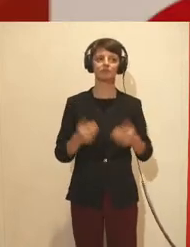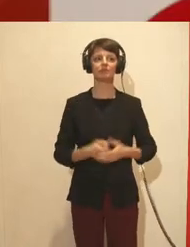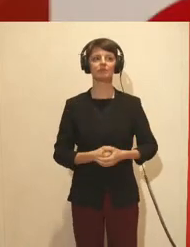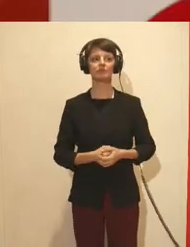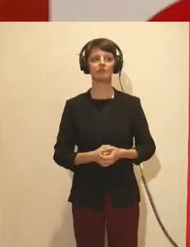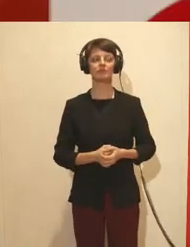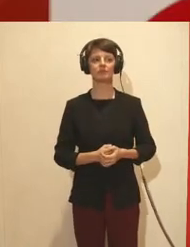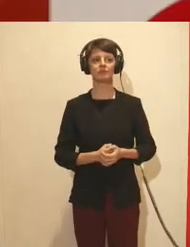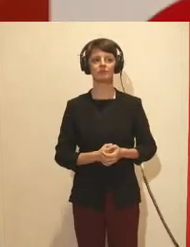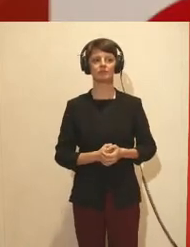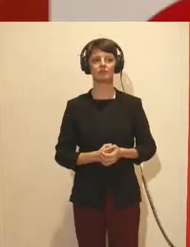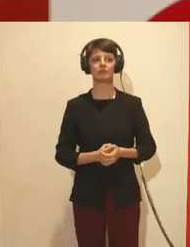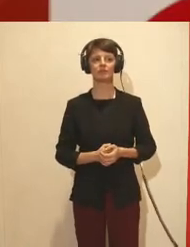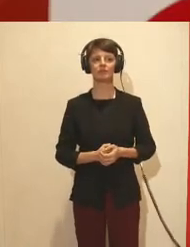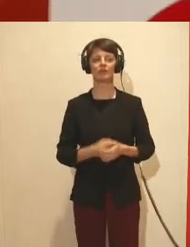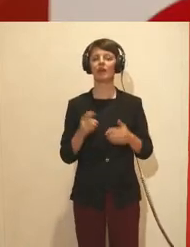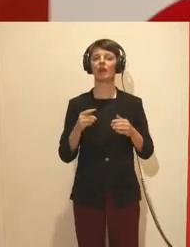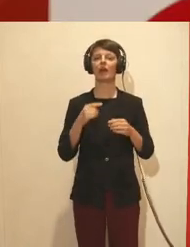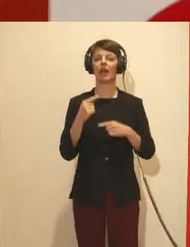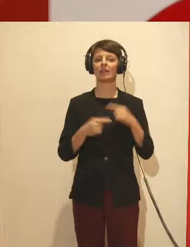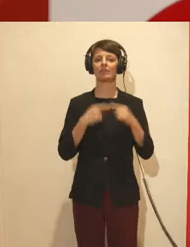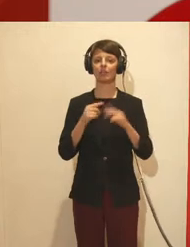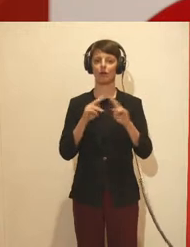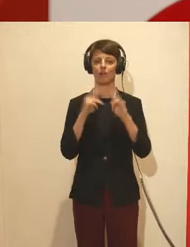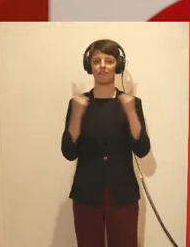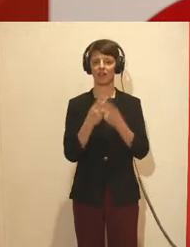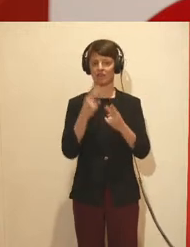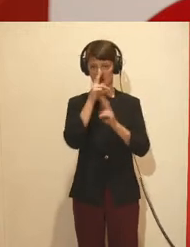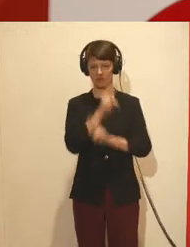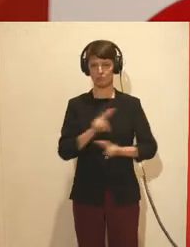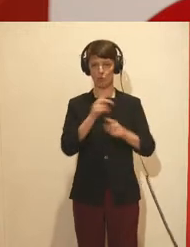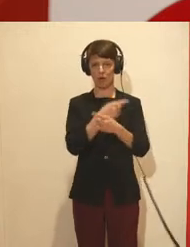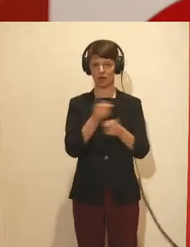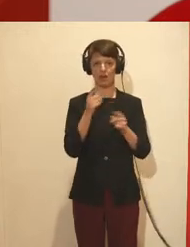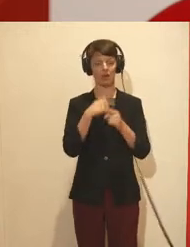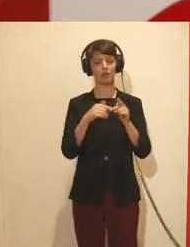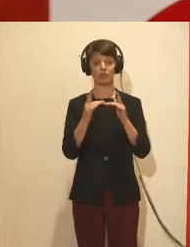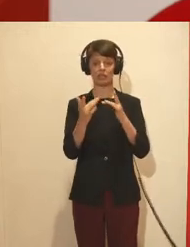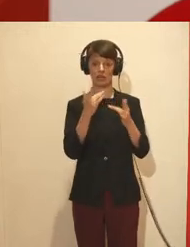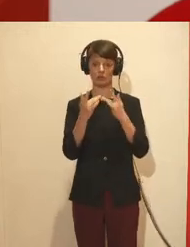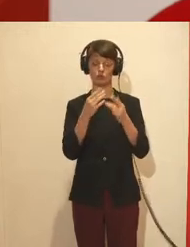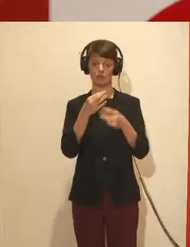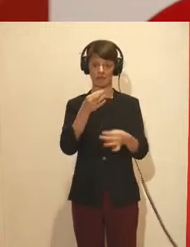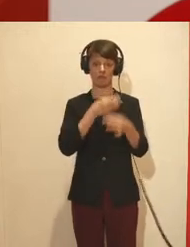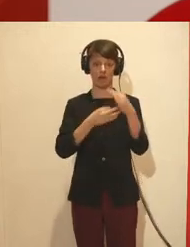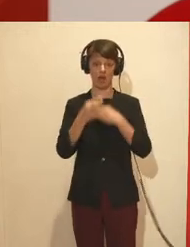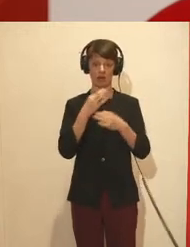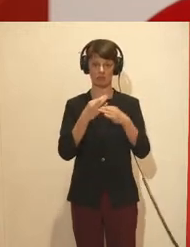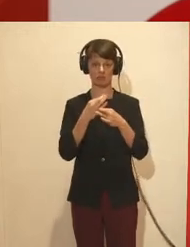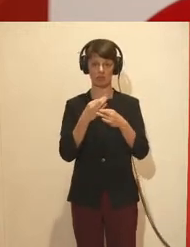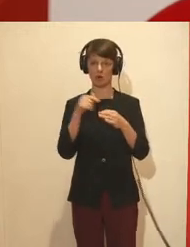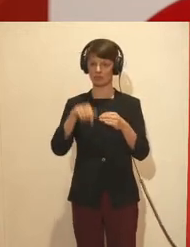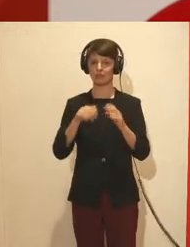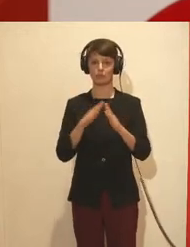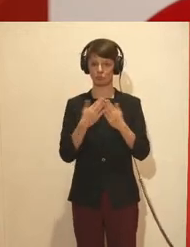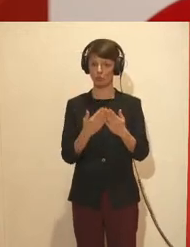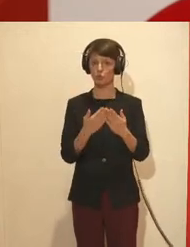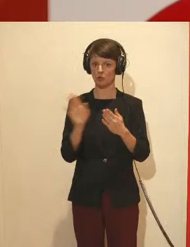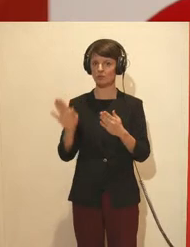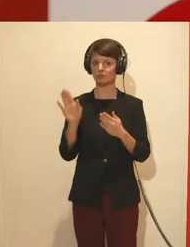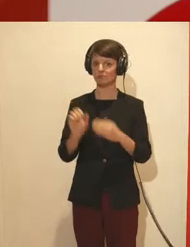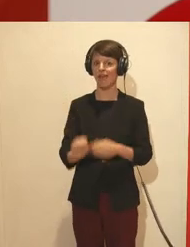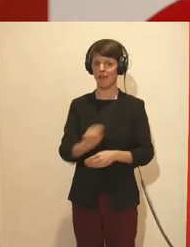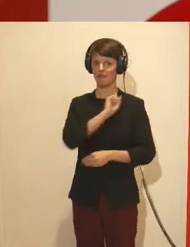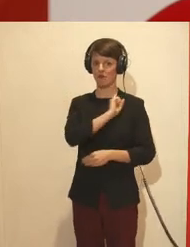solche entwicklung weltweit beobachten sich alle kritischen fragen stellen müssen und das ist ja auch der verdienst dieses buches und der ganzen